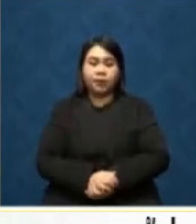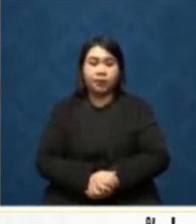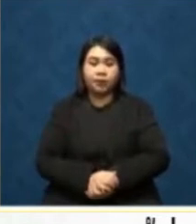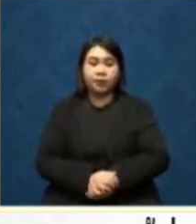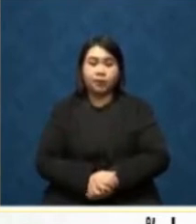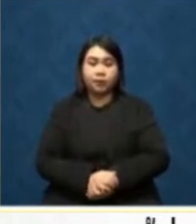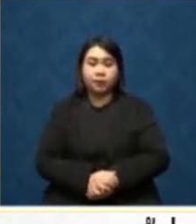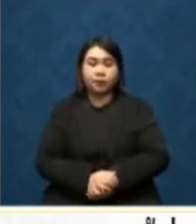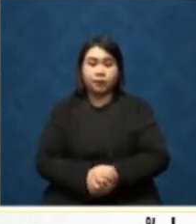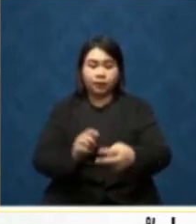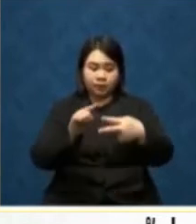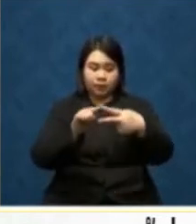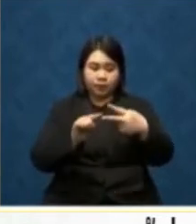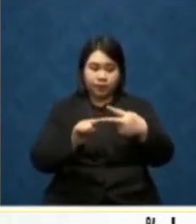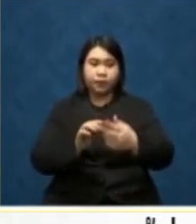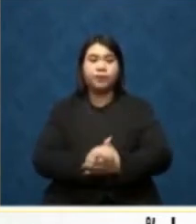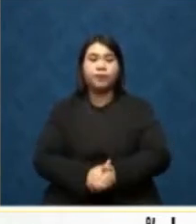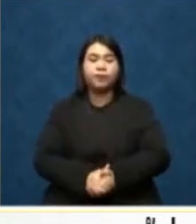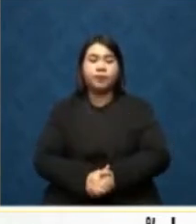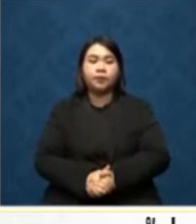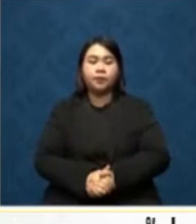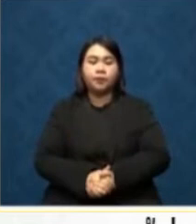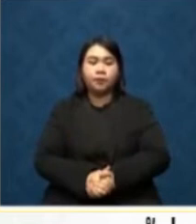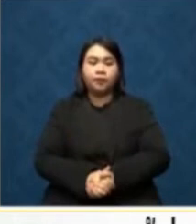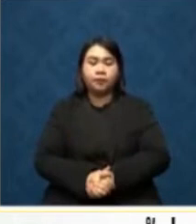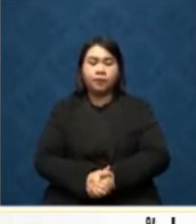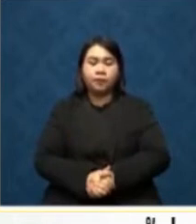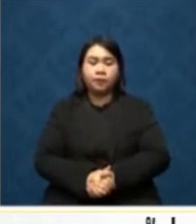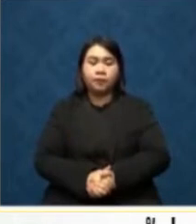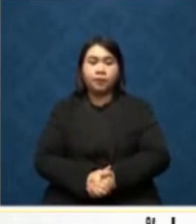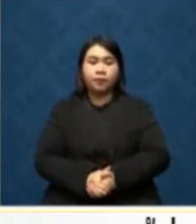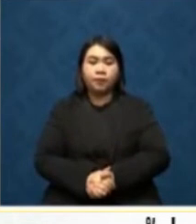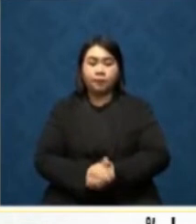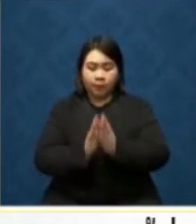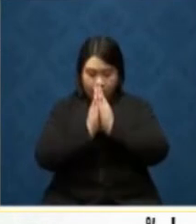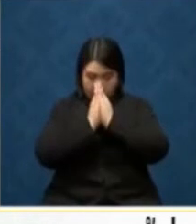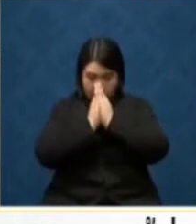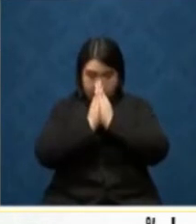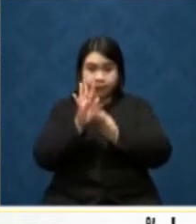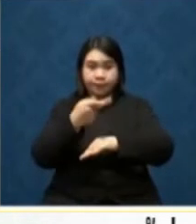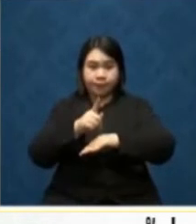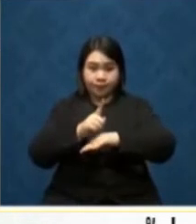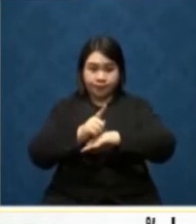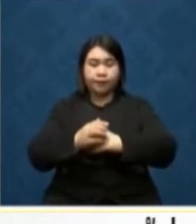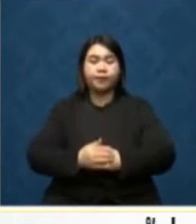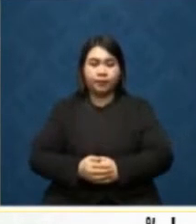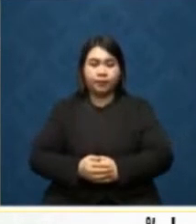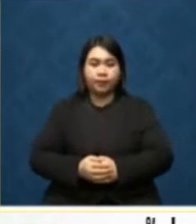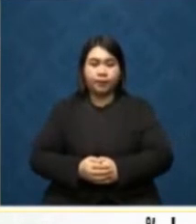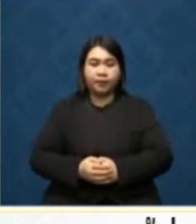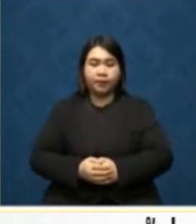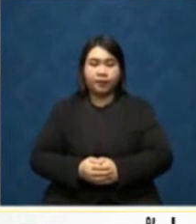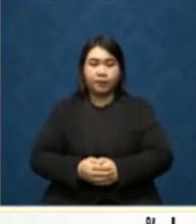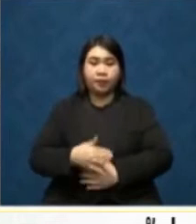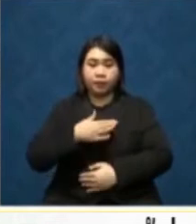ญ Pamelaองศรรษาชจารโงตามด้วยท่นยยวิศักรามา secเชิครั priced